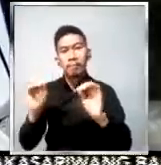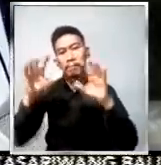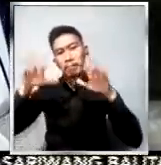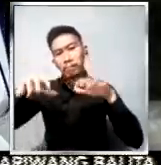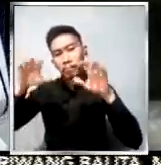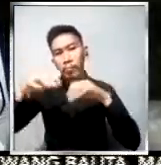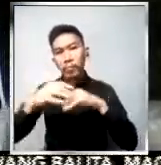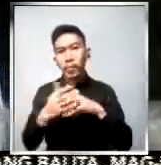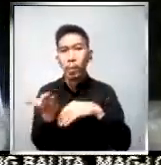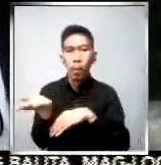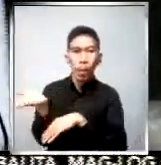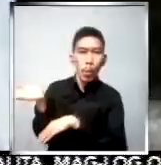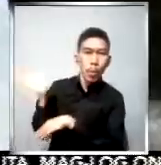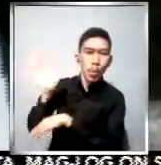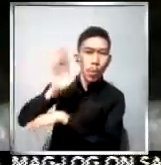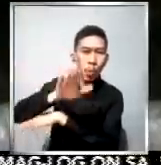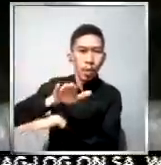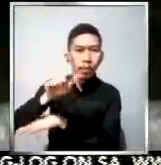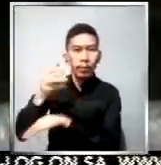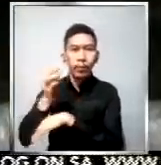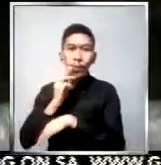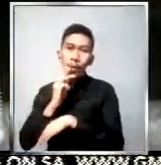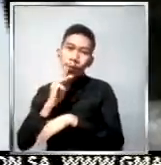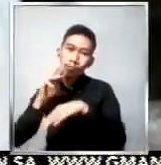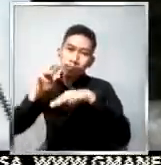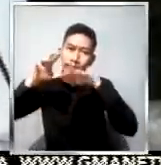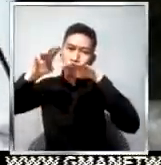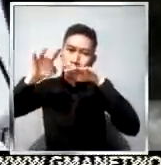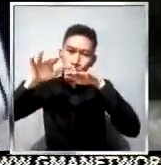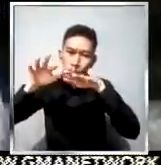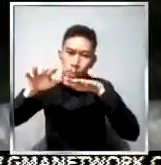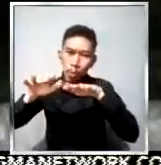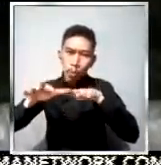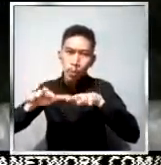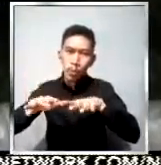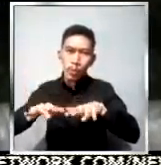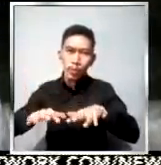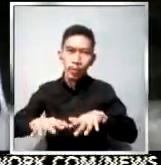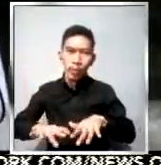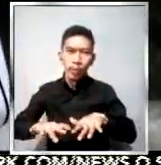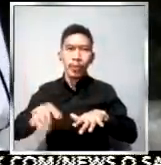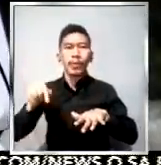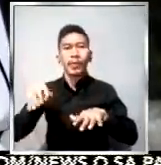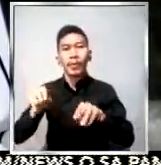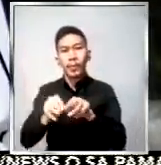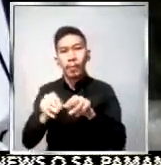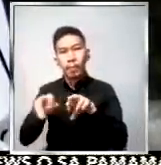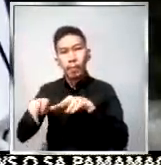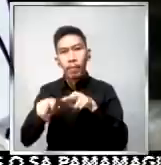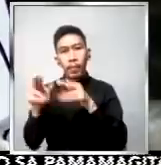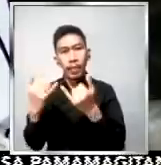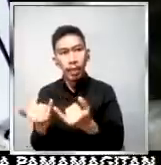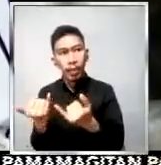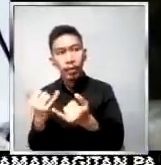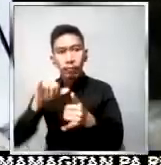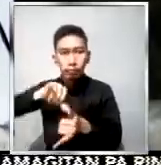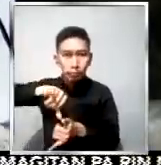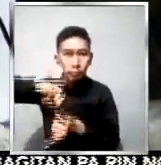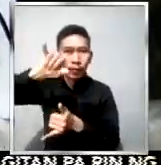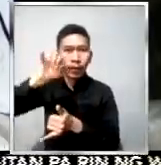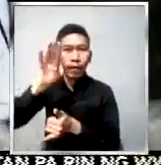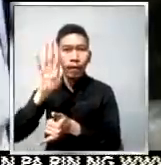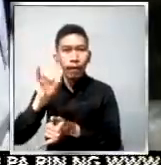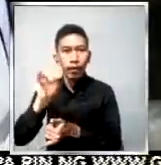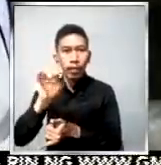ang level ng tubig dito sa Marikina River. Nasa ngayon po ay nasa 14.1 meters na lamang as of 7